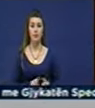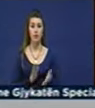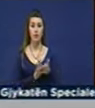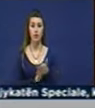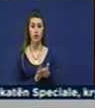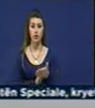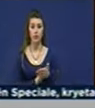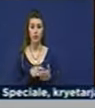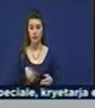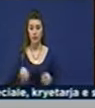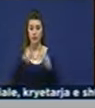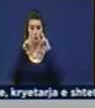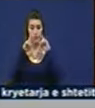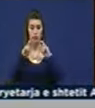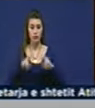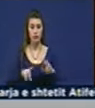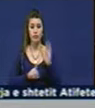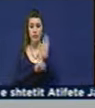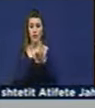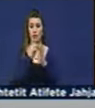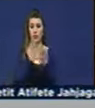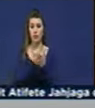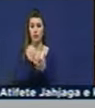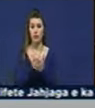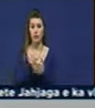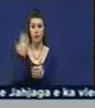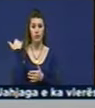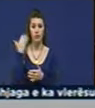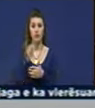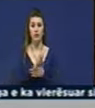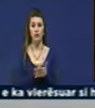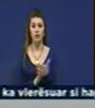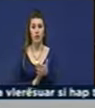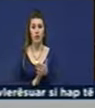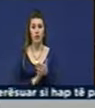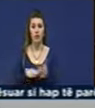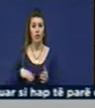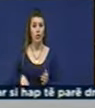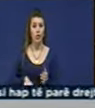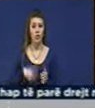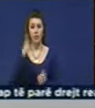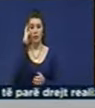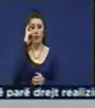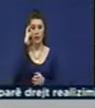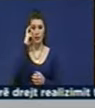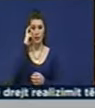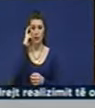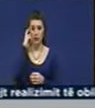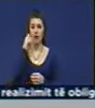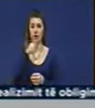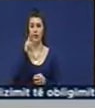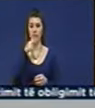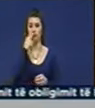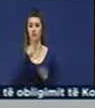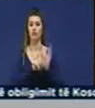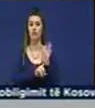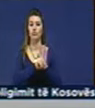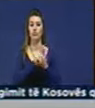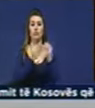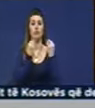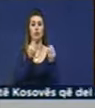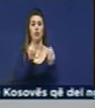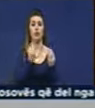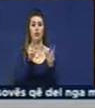analizojmë rezultatet e arritura që nga periulla fillimit të shkollimit të femrës në Maltezi, kemi progres të dukshëm